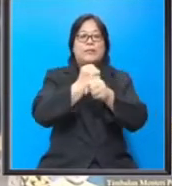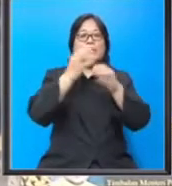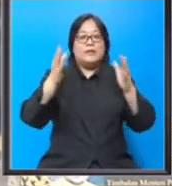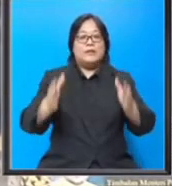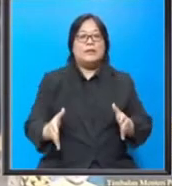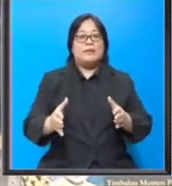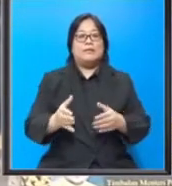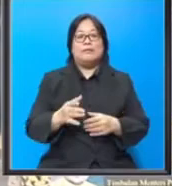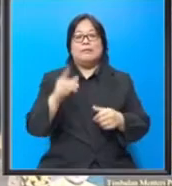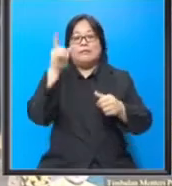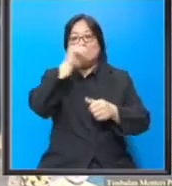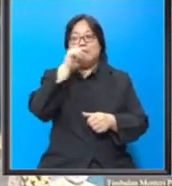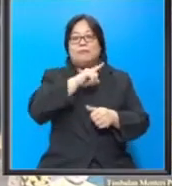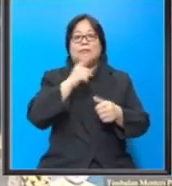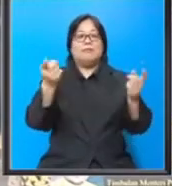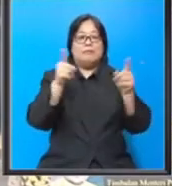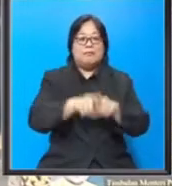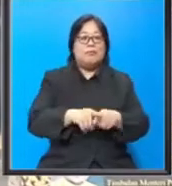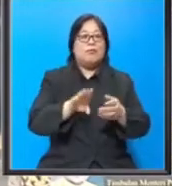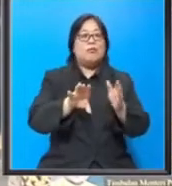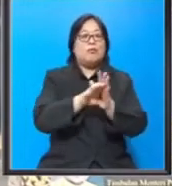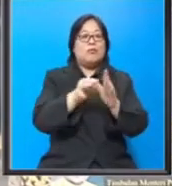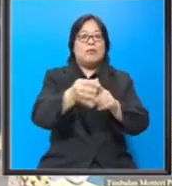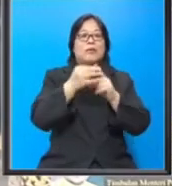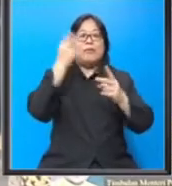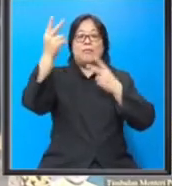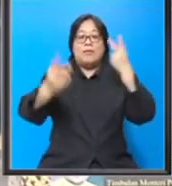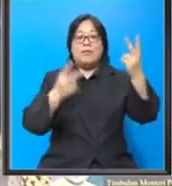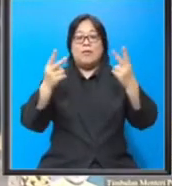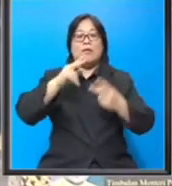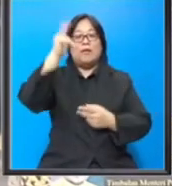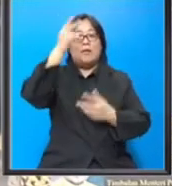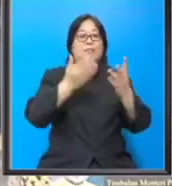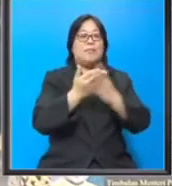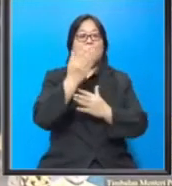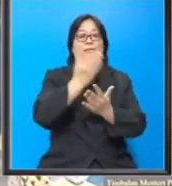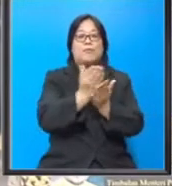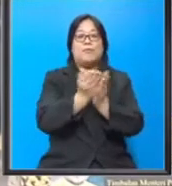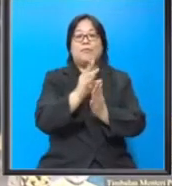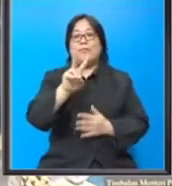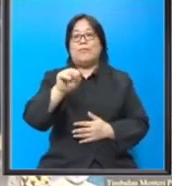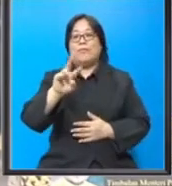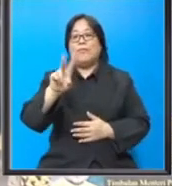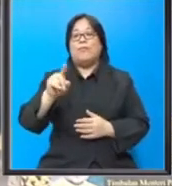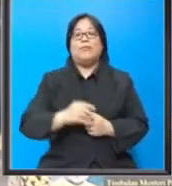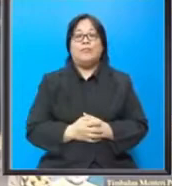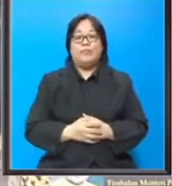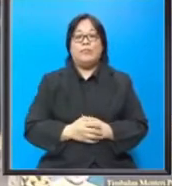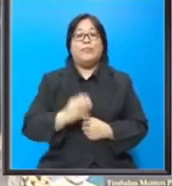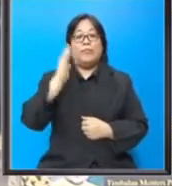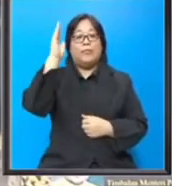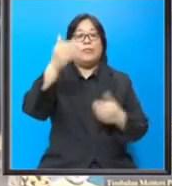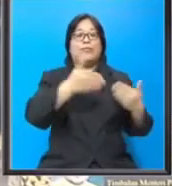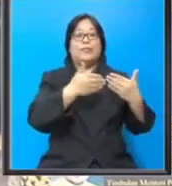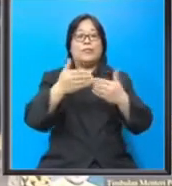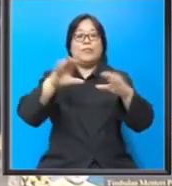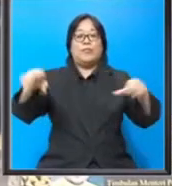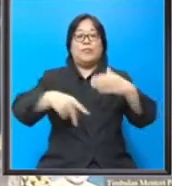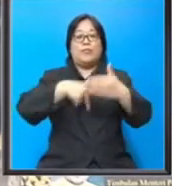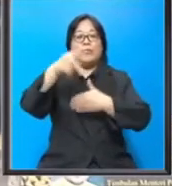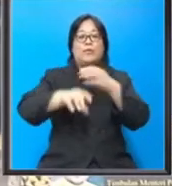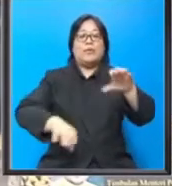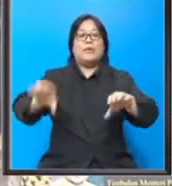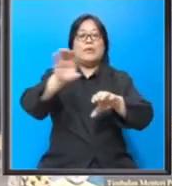pekerja terkesan terutamanya sektor pelancongan dengan itu kerajaan lagi belanjawan 2001 aku menunjukkan pelaksanaan